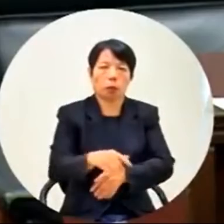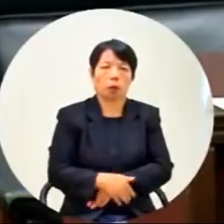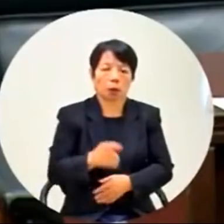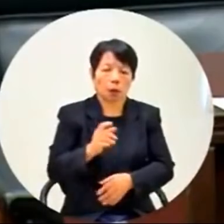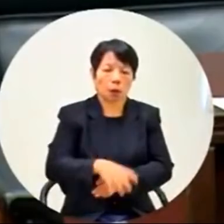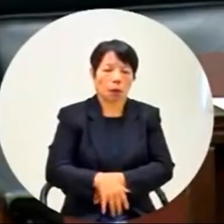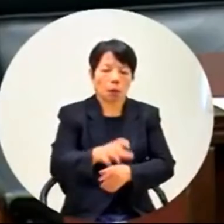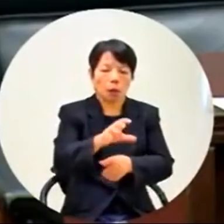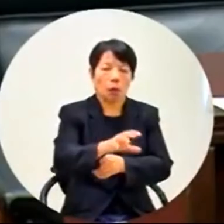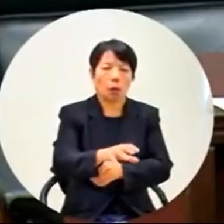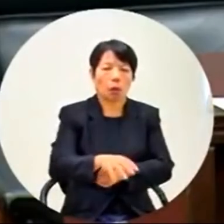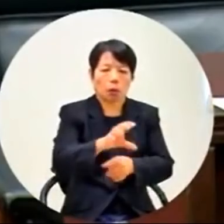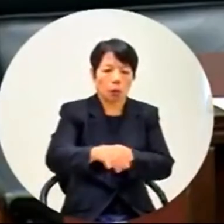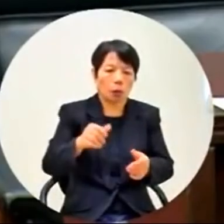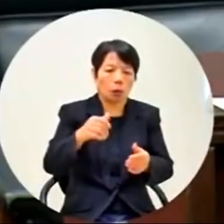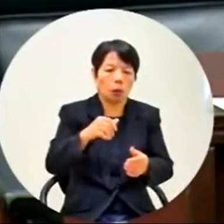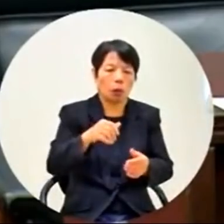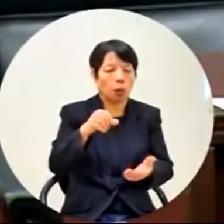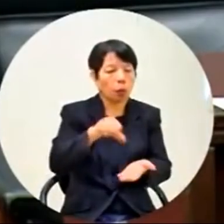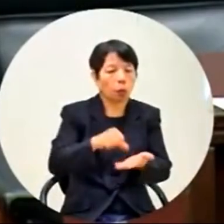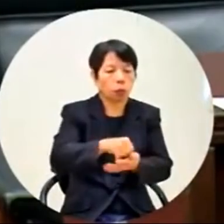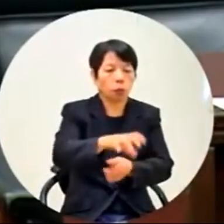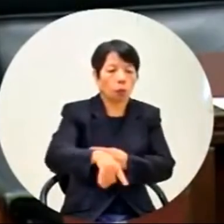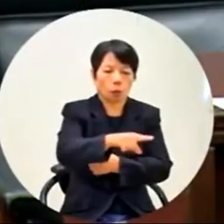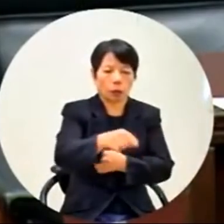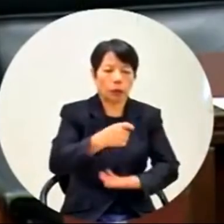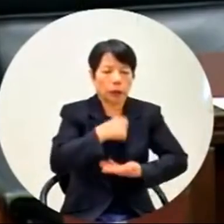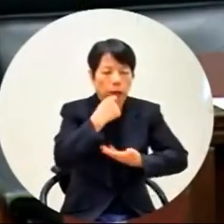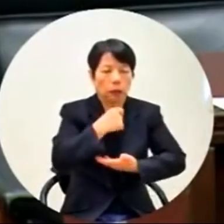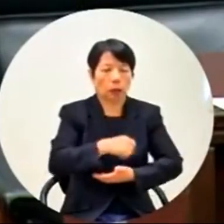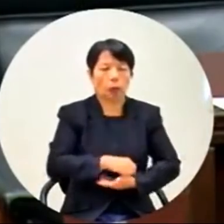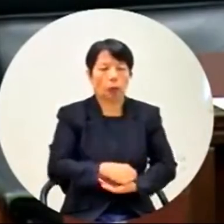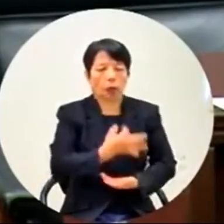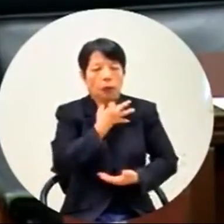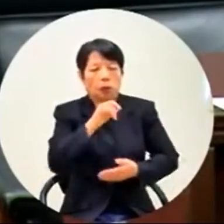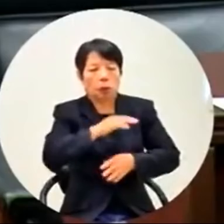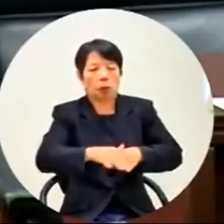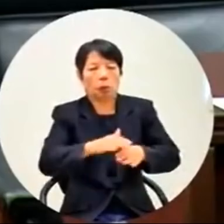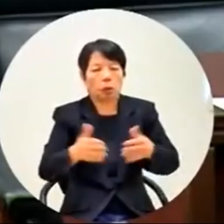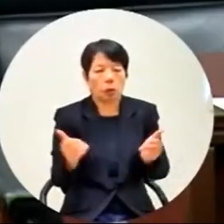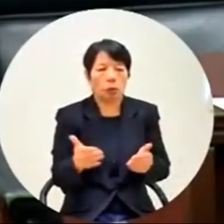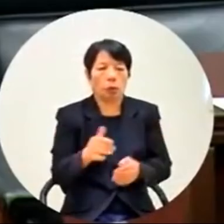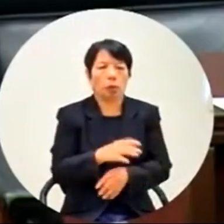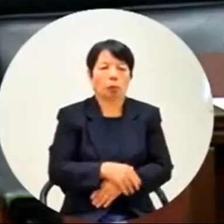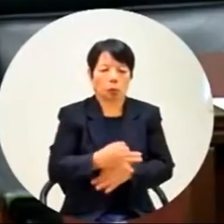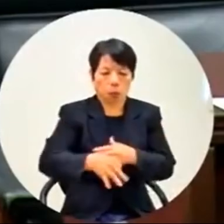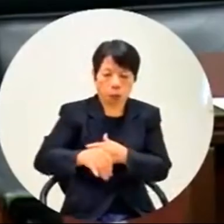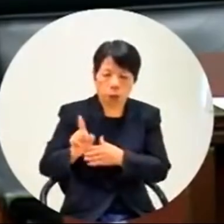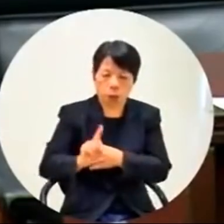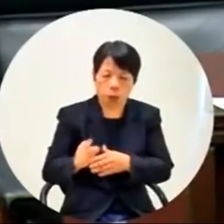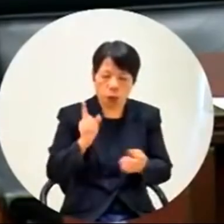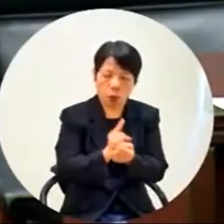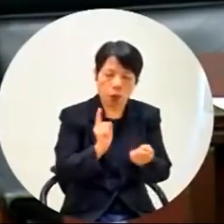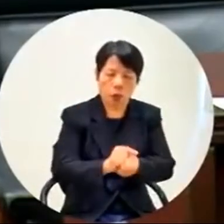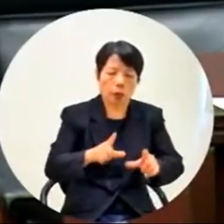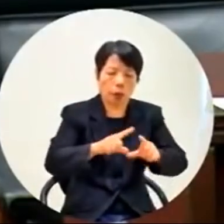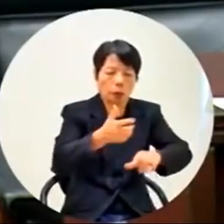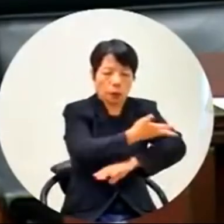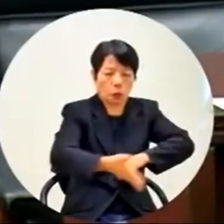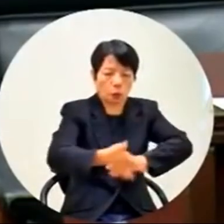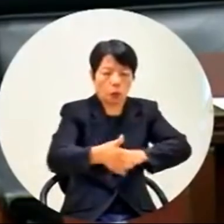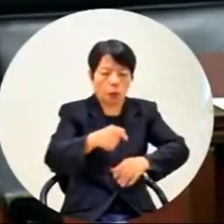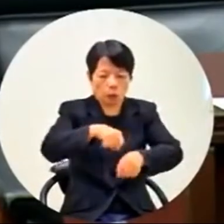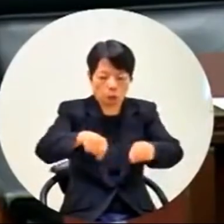民跟我说他们也很担心有问题。是不是针对我们大排的整治计划，可不可以尽快的给我个计